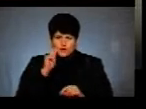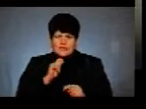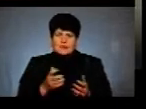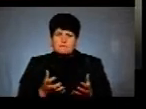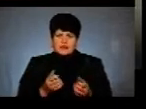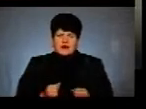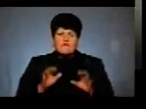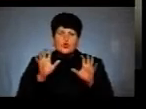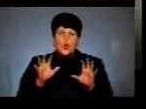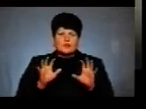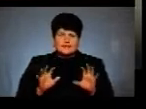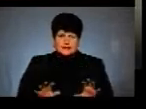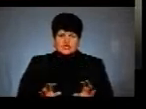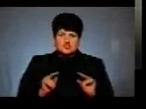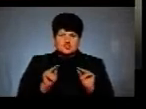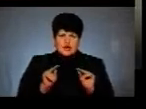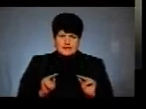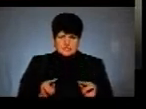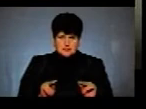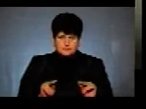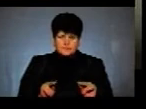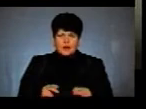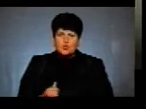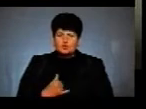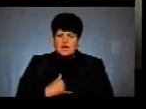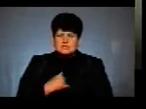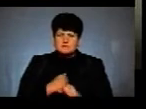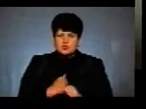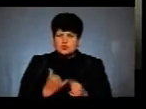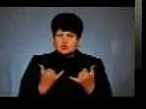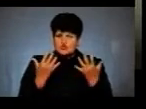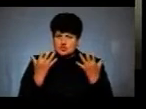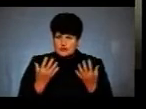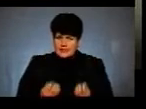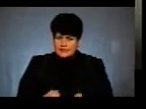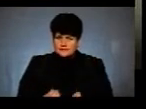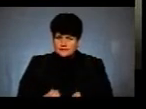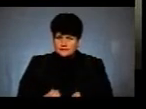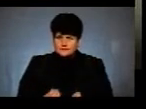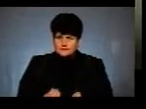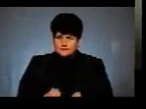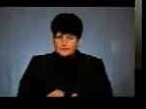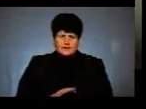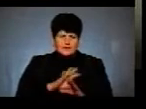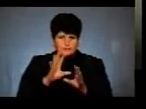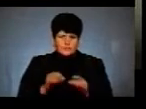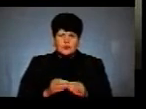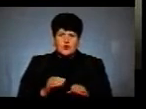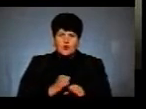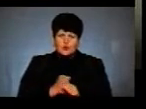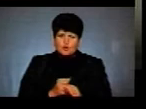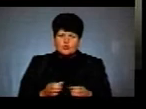прийняв кодекс честі. У нас працює на сьогоднішній день ціла робоча група, яка